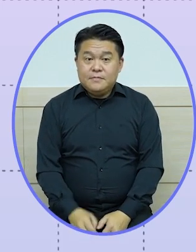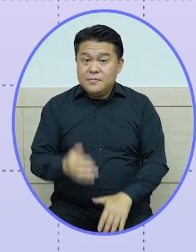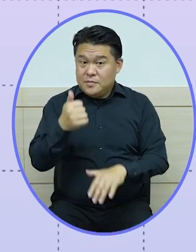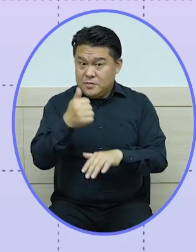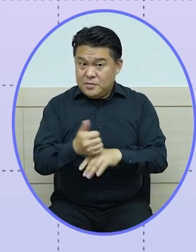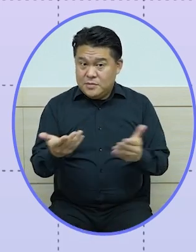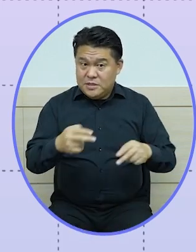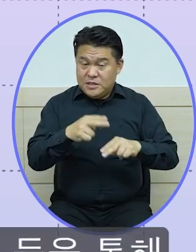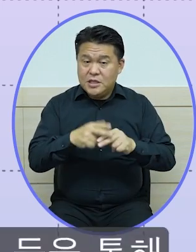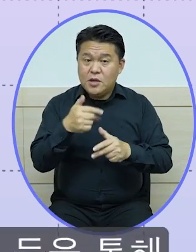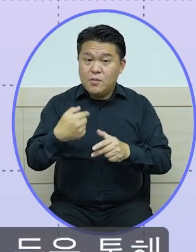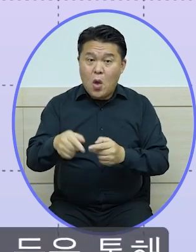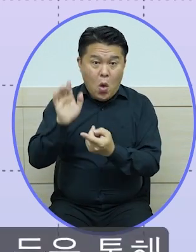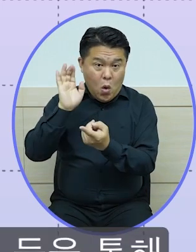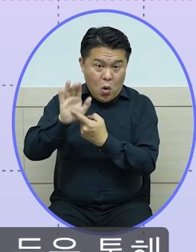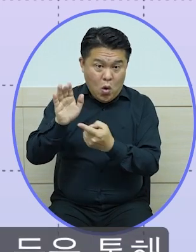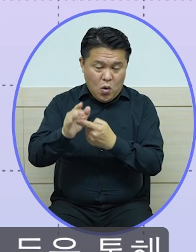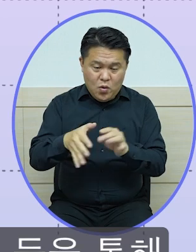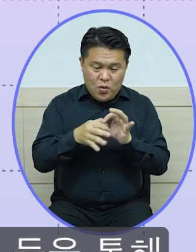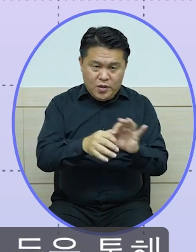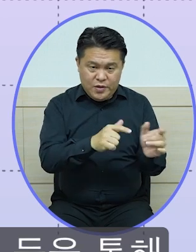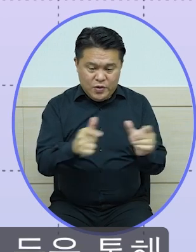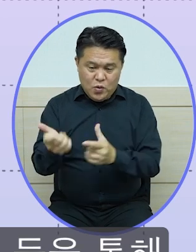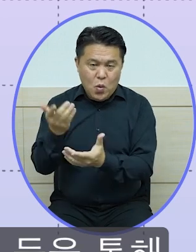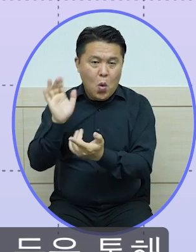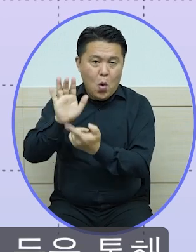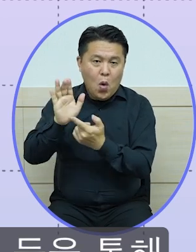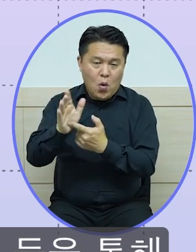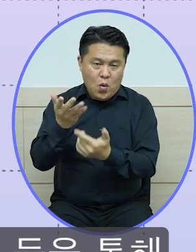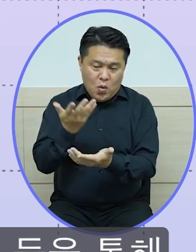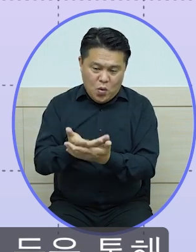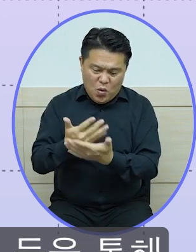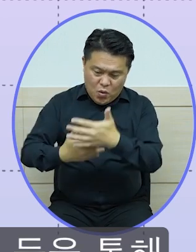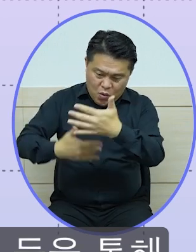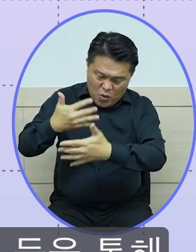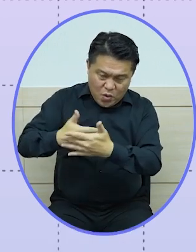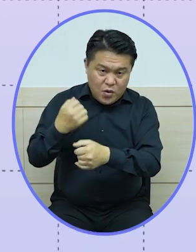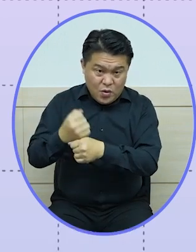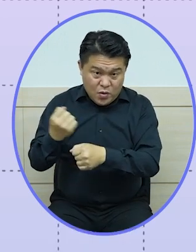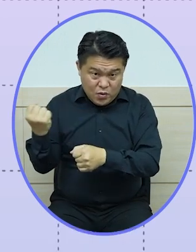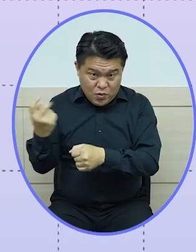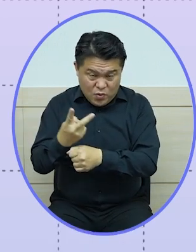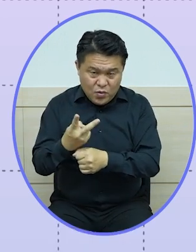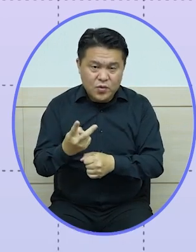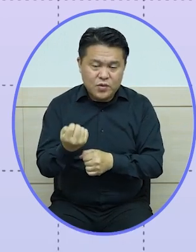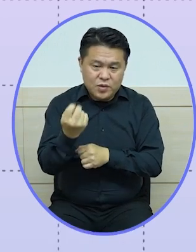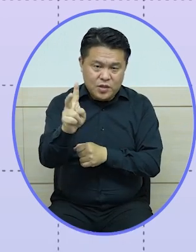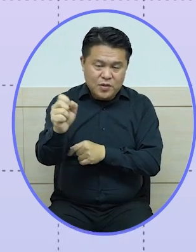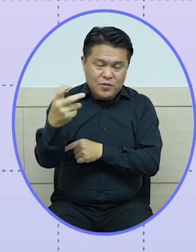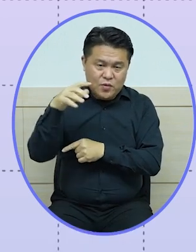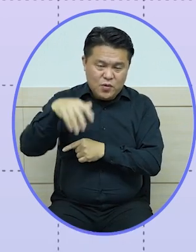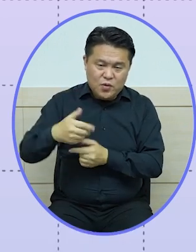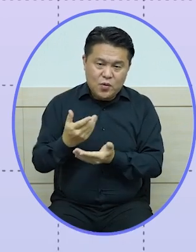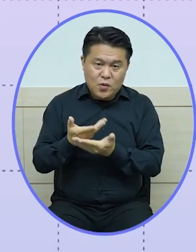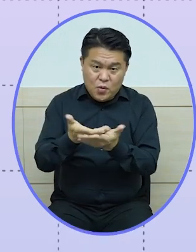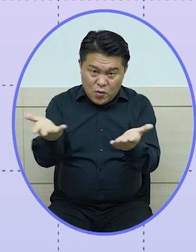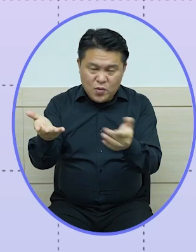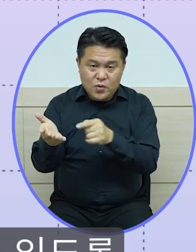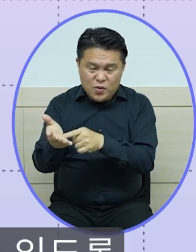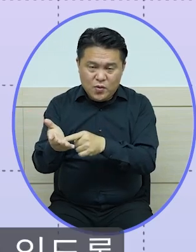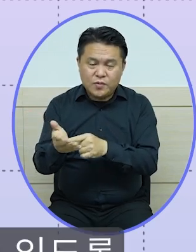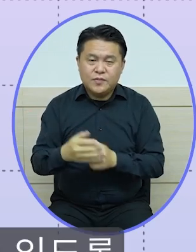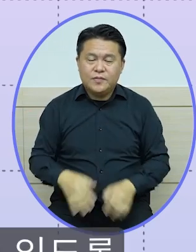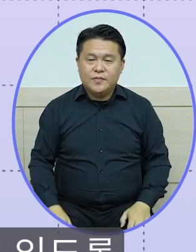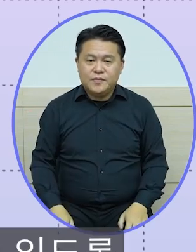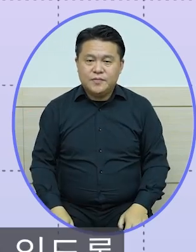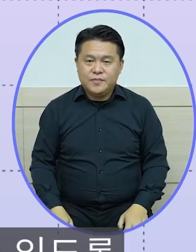마지막 일자리 사업 홍보는 일자리 사업과 관련된 홍보자료 제작, 보도자료 배포 등을 통해 사업의 홍보를 지원하는 사업입니다.